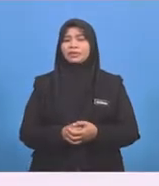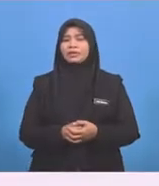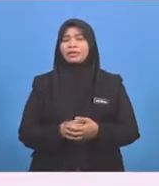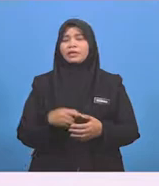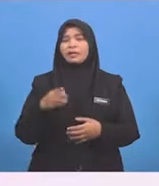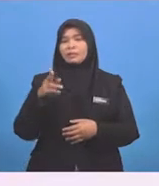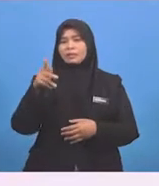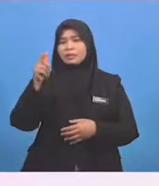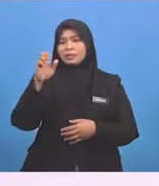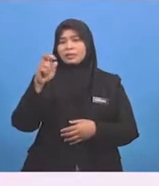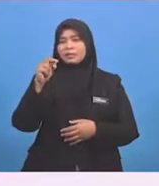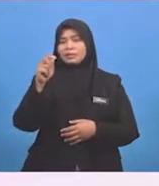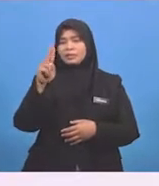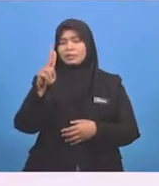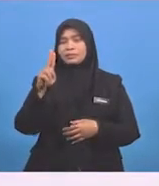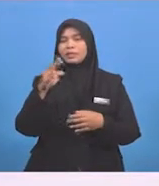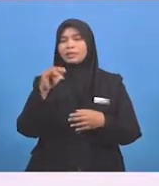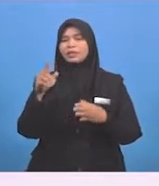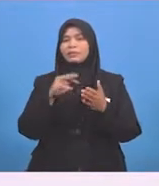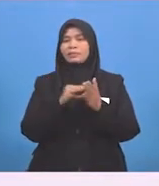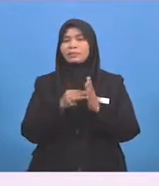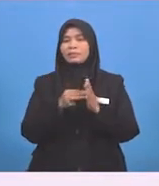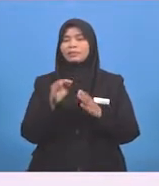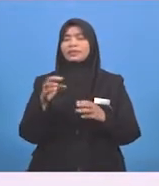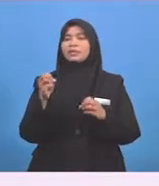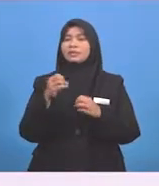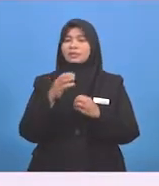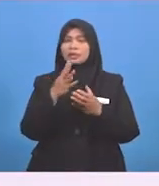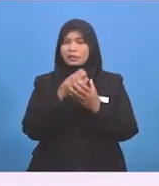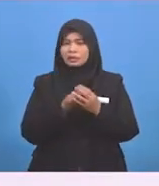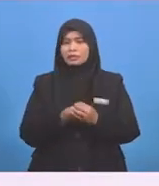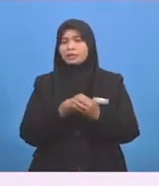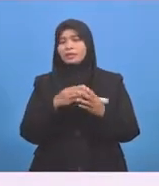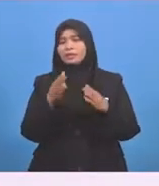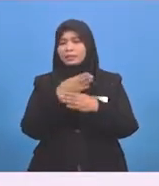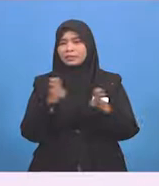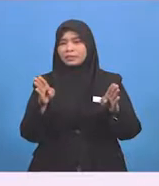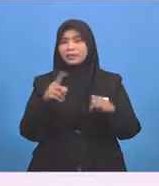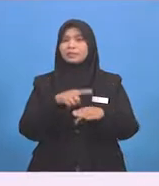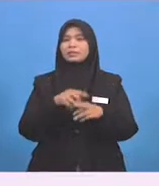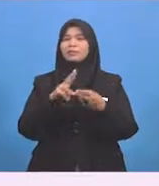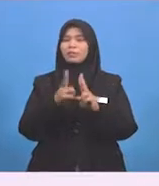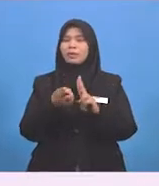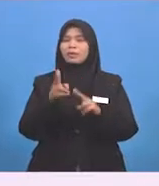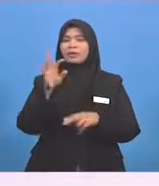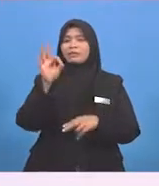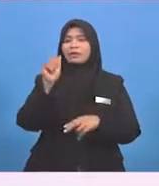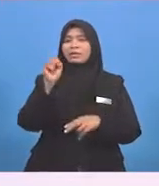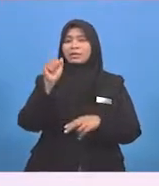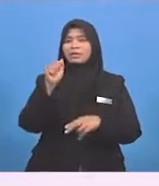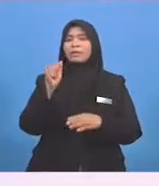Haba pendam tentu bermaksud haba yang diserap atau dibebaskan semasa perubahan